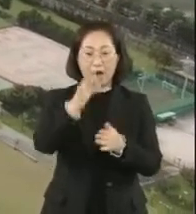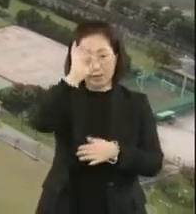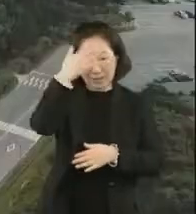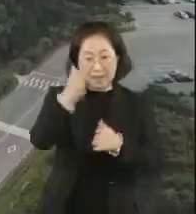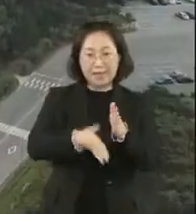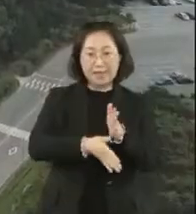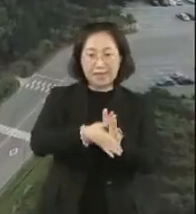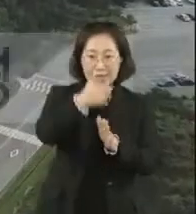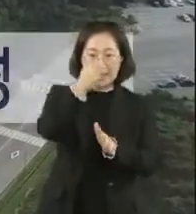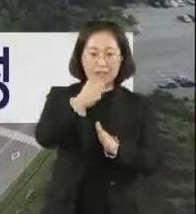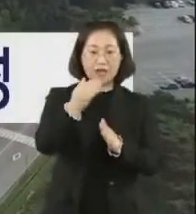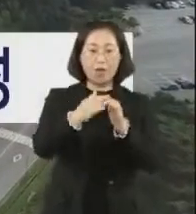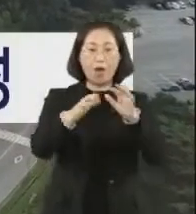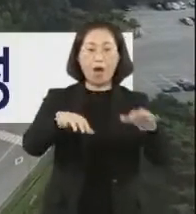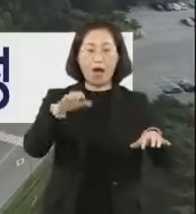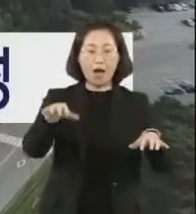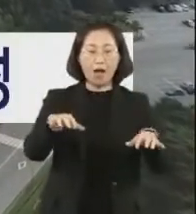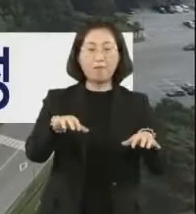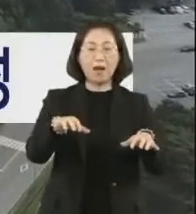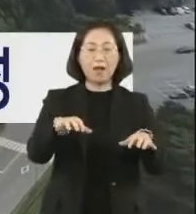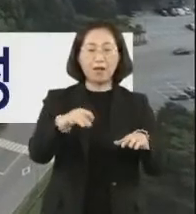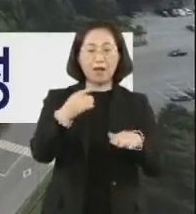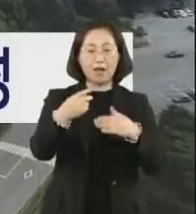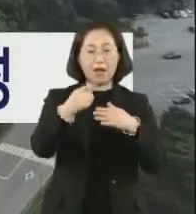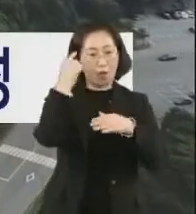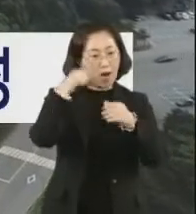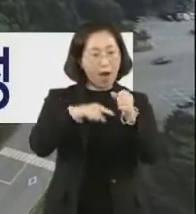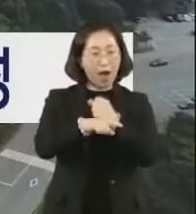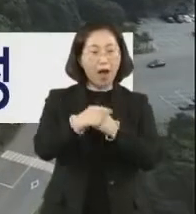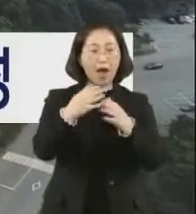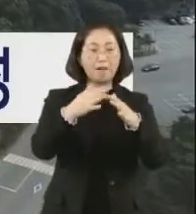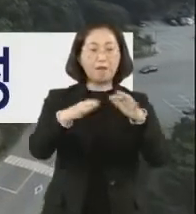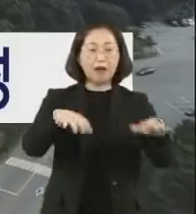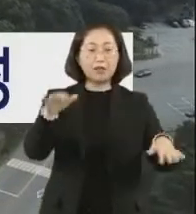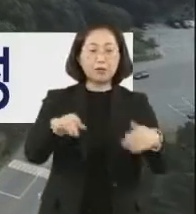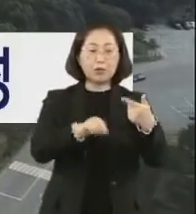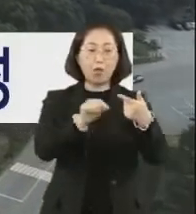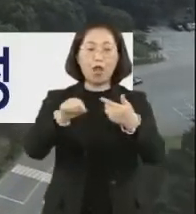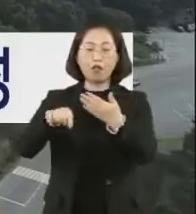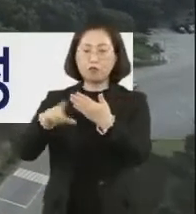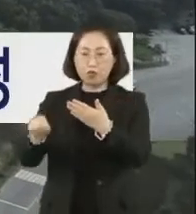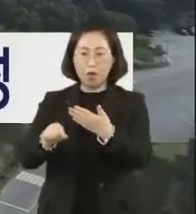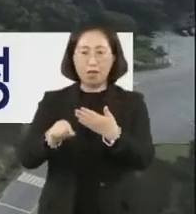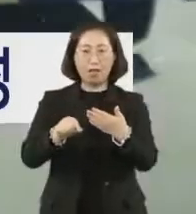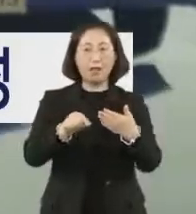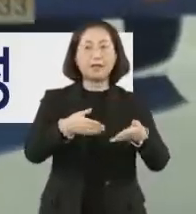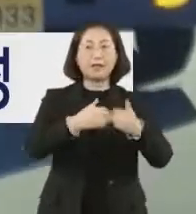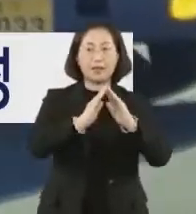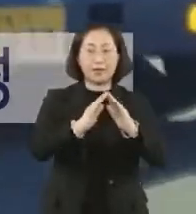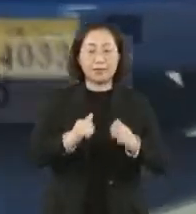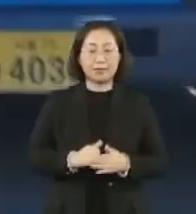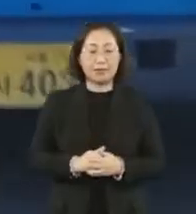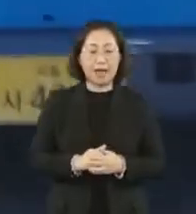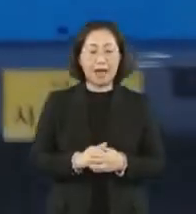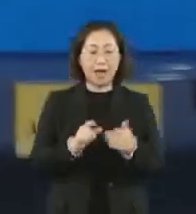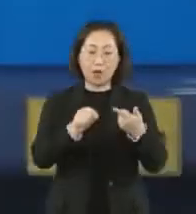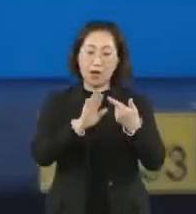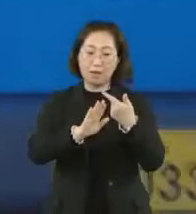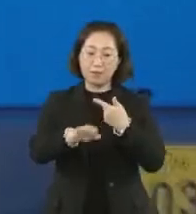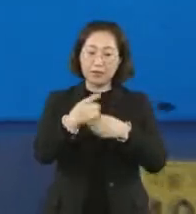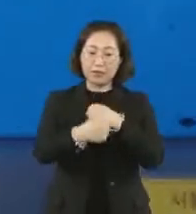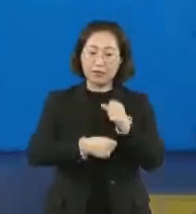완성하는 리뉴 과학마을과 대덕 과학문화의 거리도 각각 6월과 9월 선보입니다.